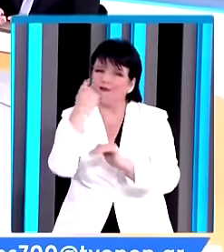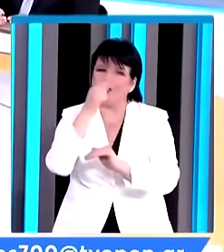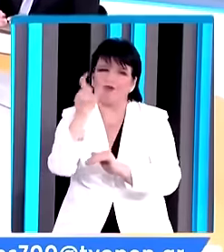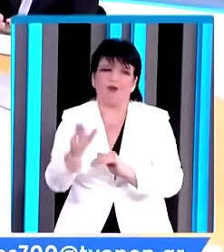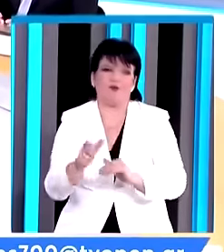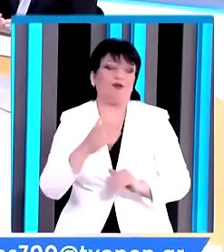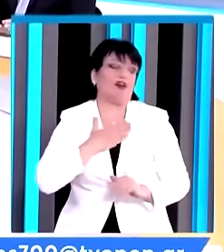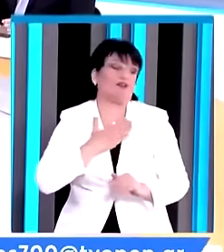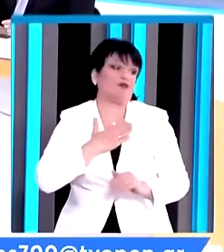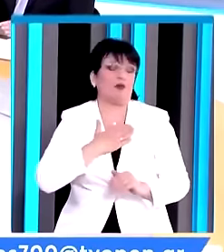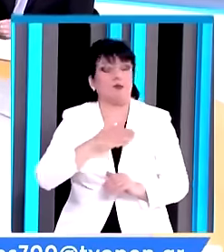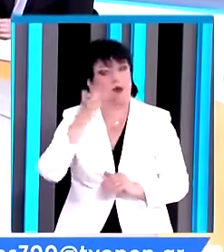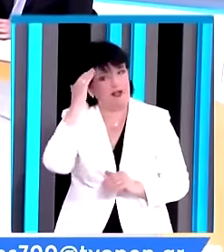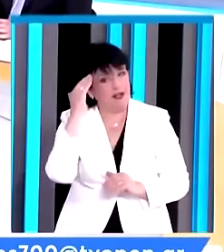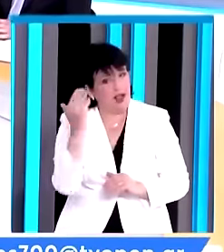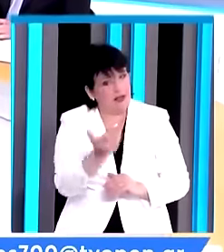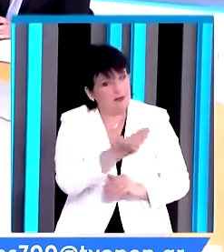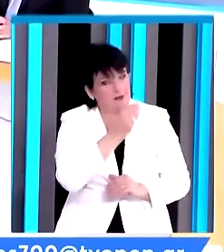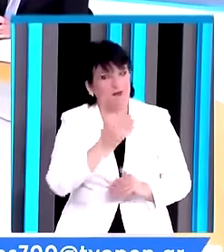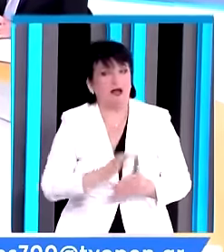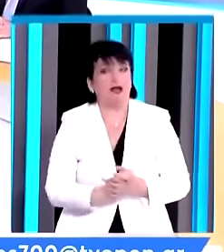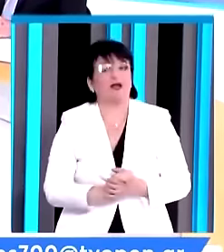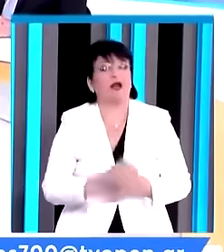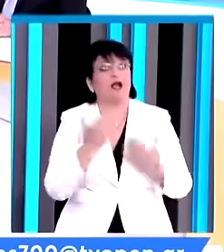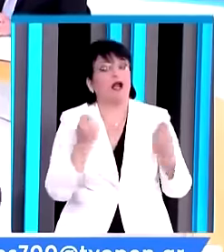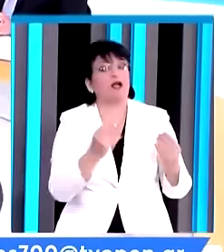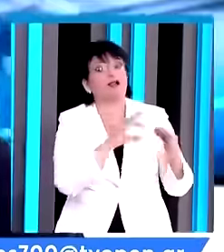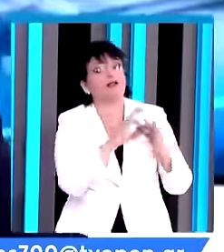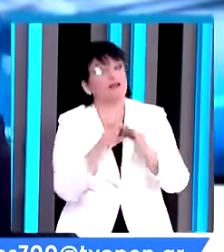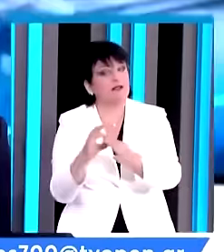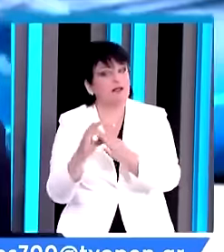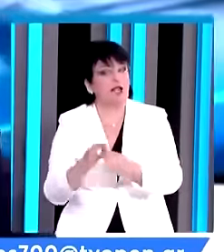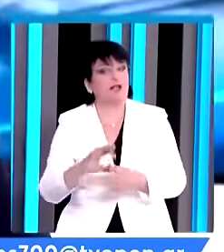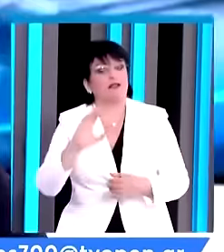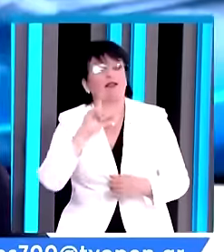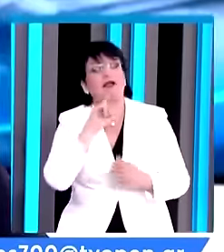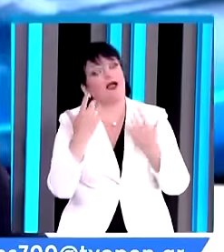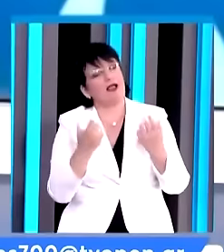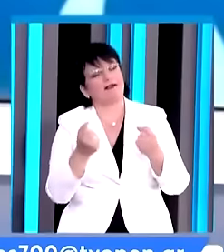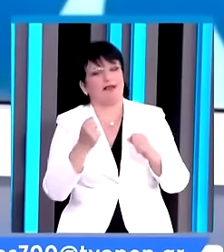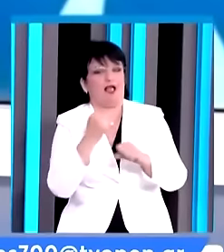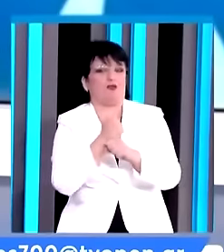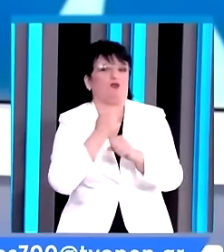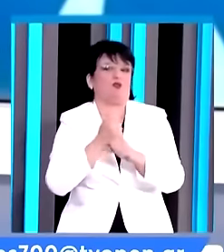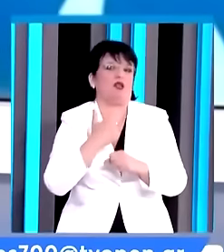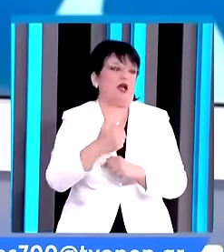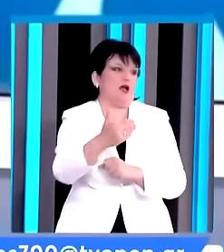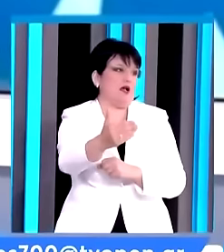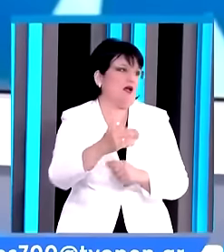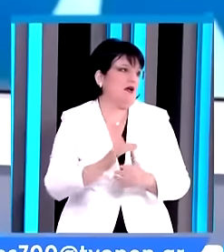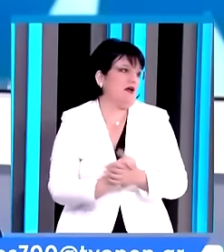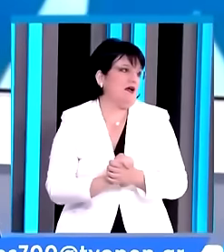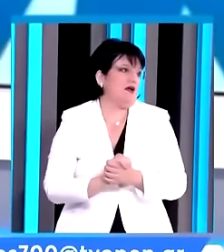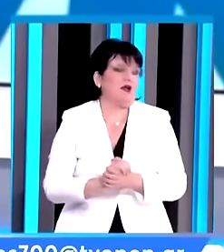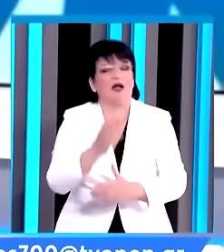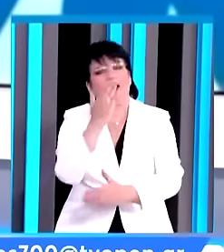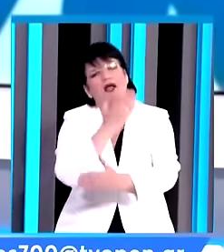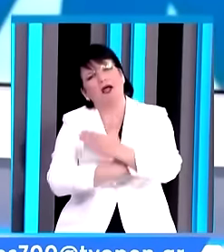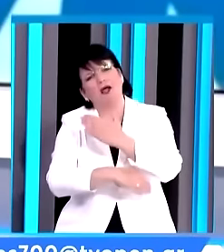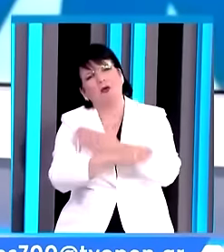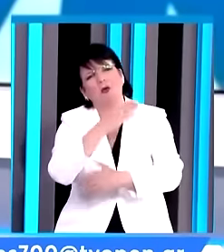Καλημέρα, κύριε Πρόεδρε. Ευχαριστούμε πολύ. Πολύ καλή συνέχεια, γιατί έχετε μαραθώνιο μέχρι τις εκλογές. Υπάρχει πάντα μια κούραση η